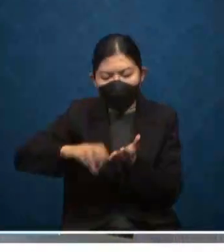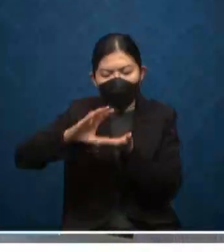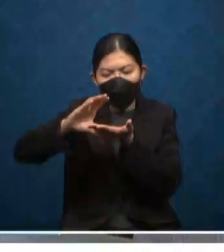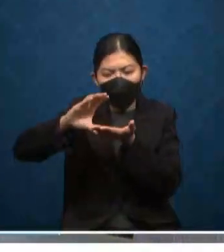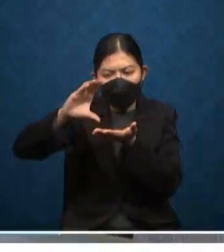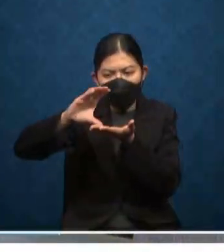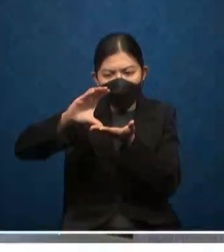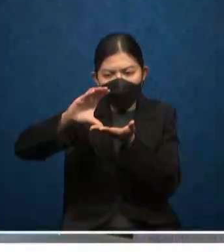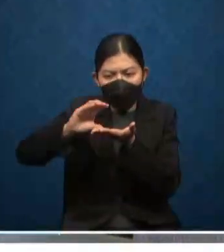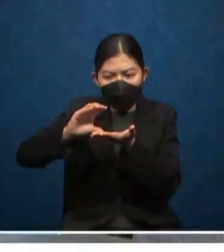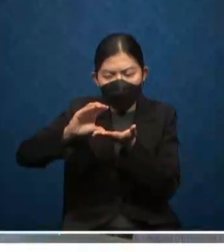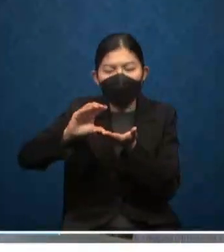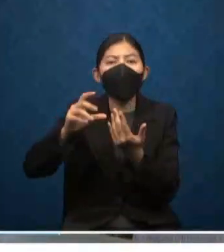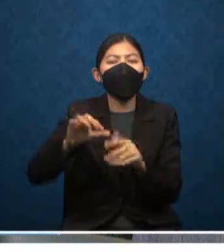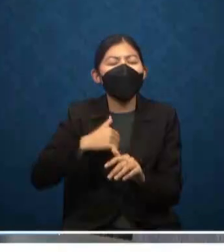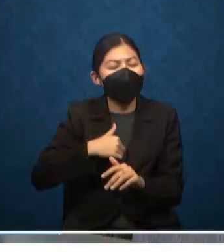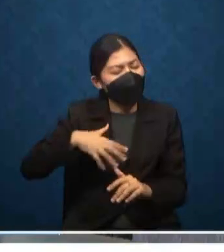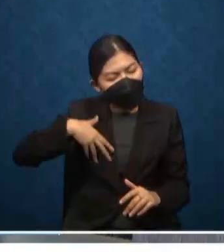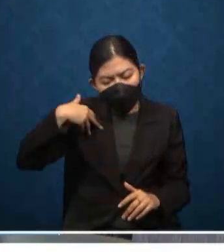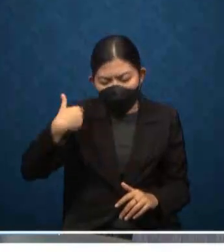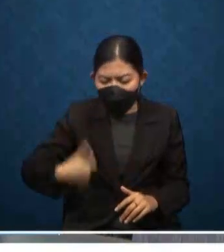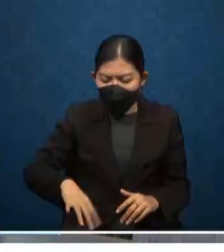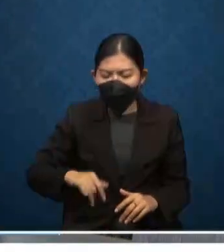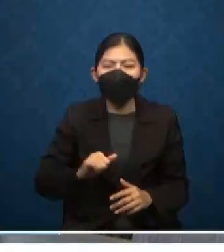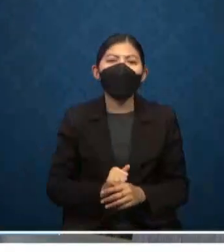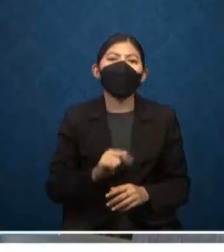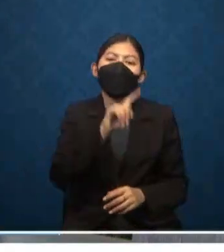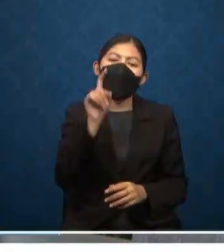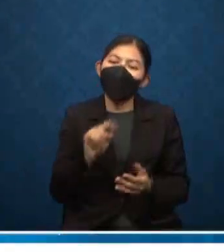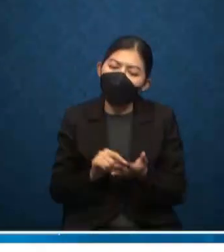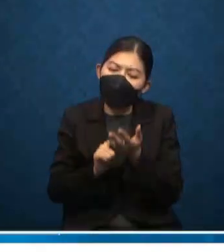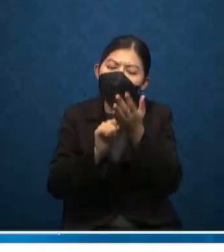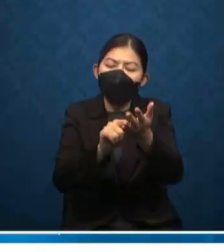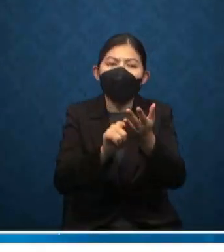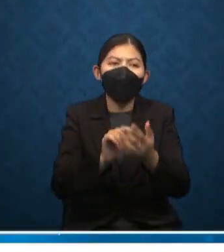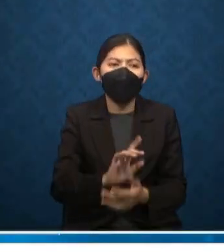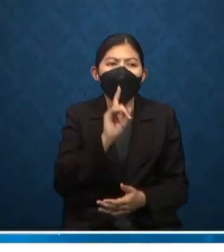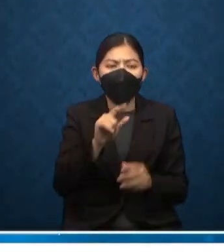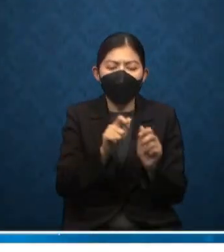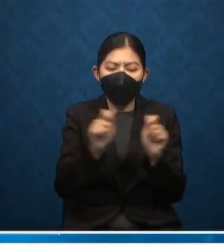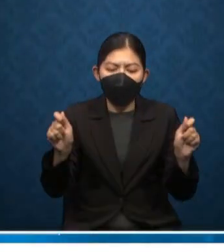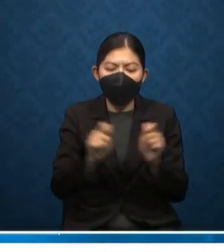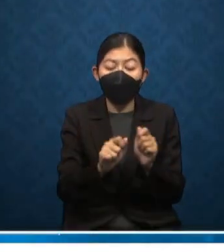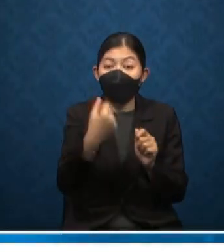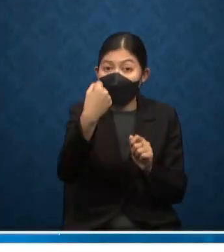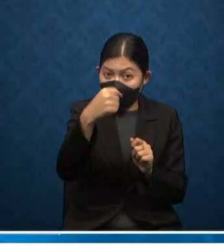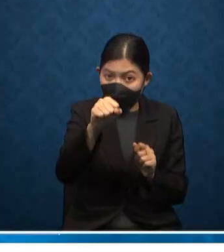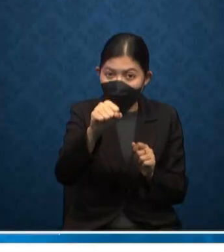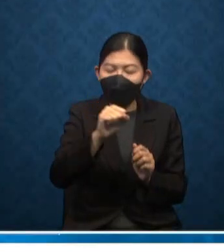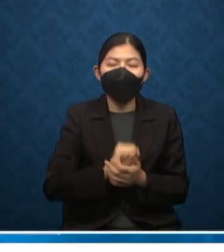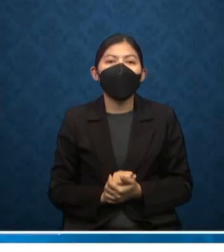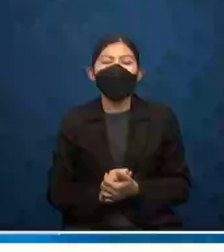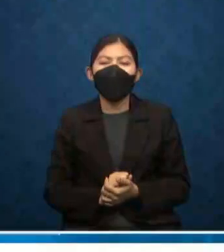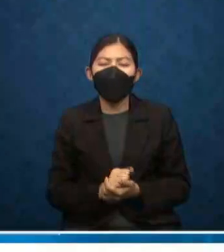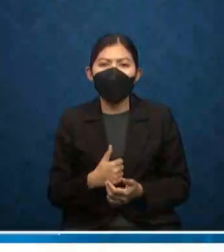ซึ่งเป็นสิ่งที่ผมไม่เข้าใจและผมไม่สบายใจอย่างยิ่งจึงได้แปลยติเอาไว้เป็นอนุ10ที่ผมเพิ่มขึ้นมาสิ่งที่ผมแปล